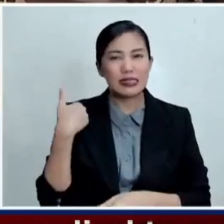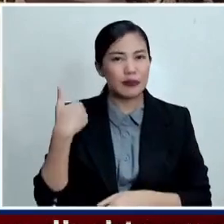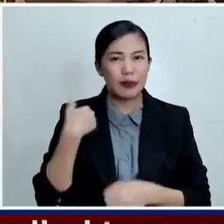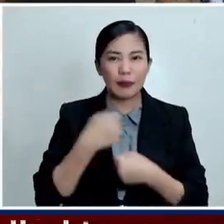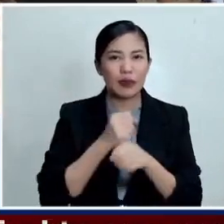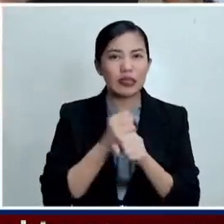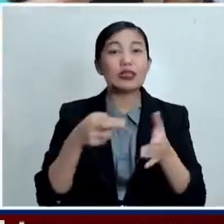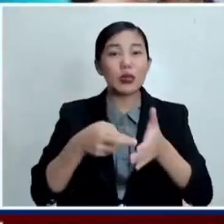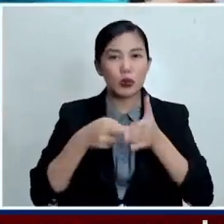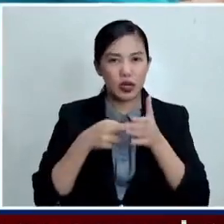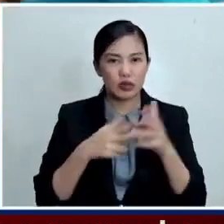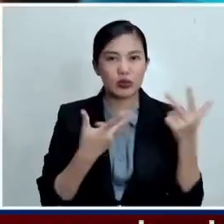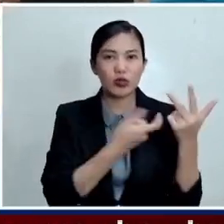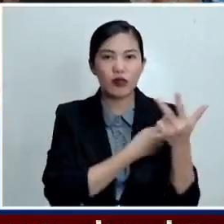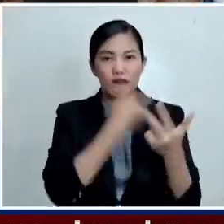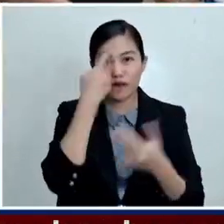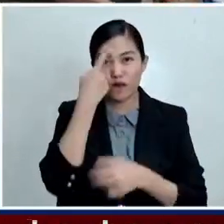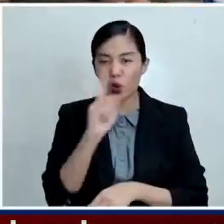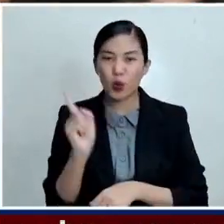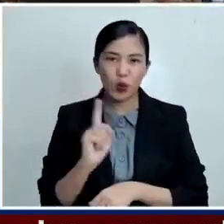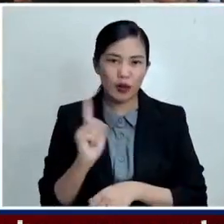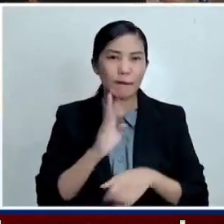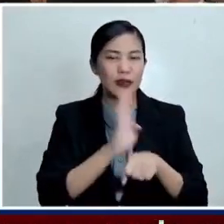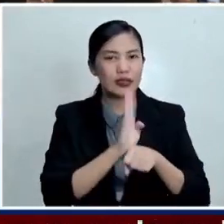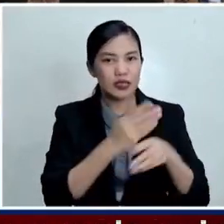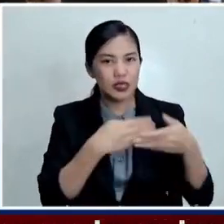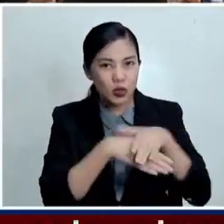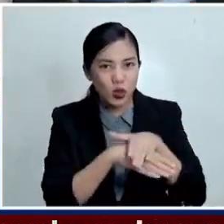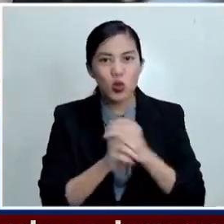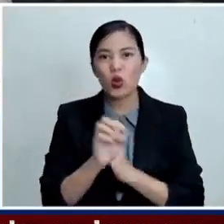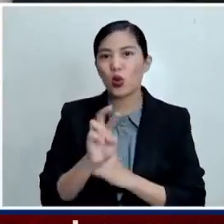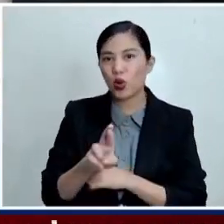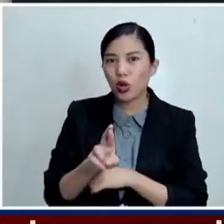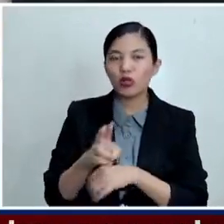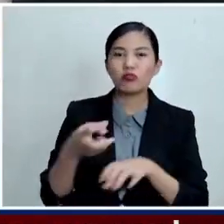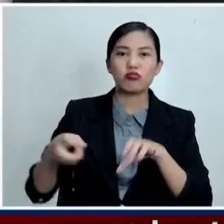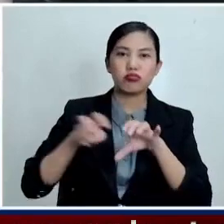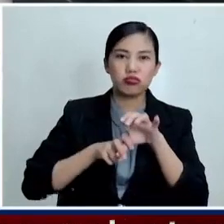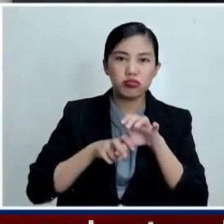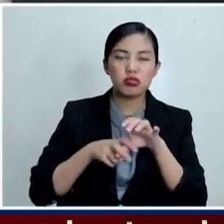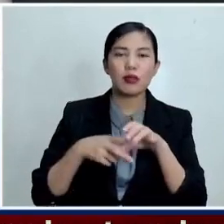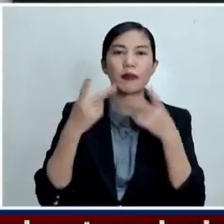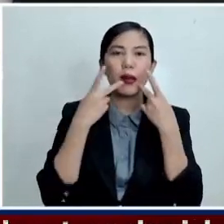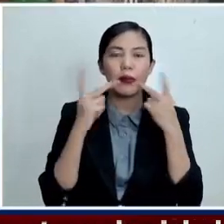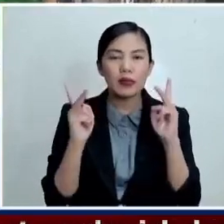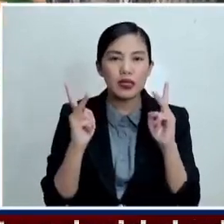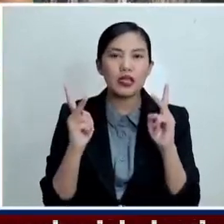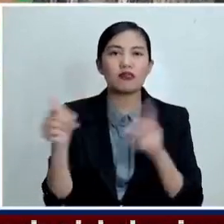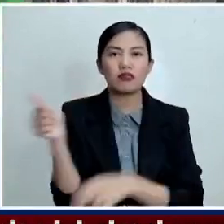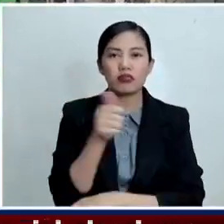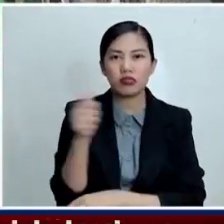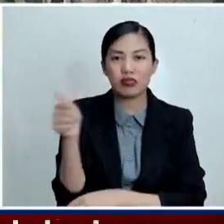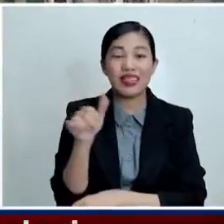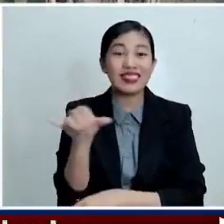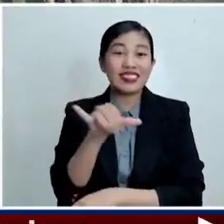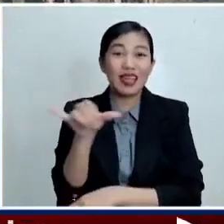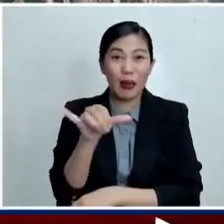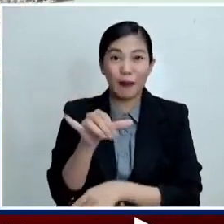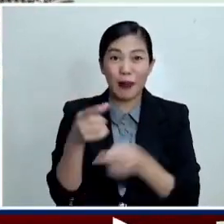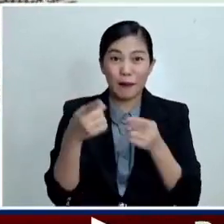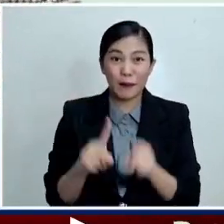boosters para makapasok sa mga establisimiento o di kaya ay makasakay ng pampublikong sasakyan tulad ng ginawa noong unang